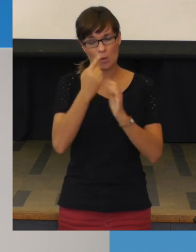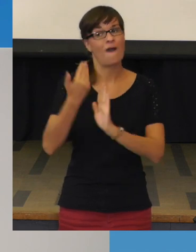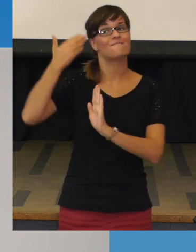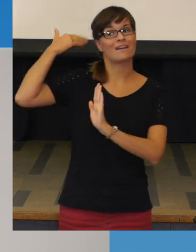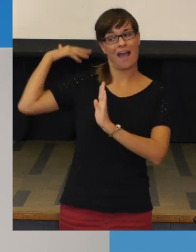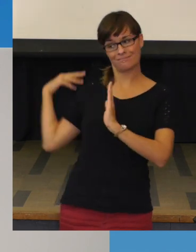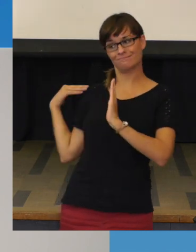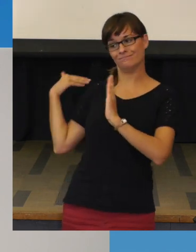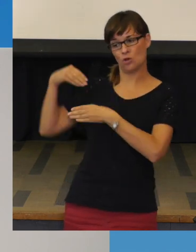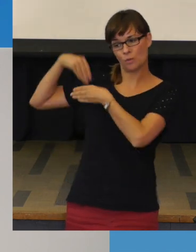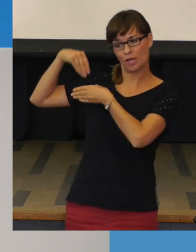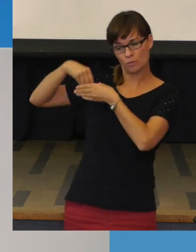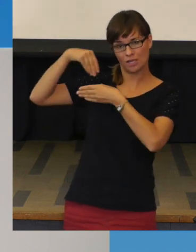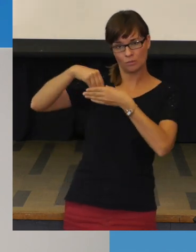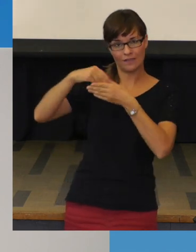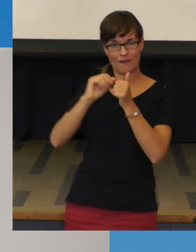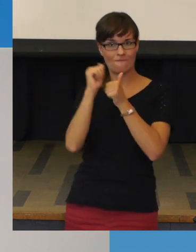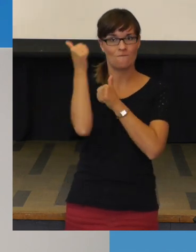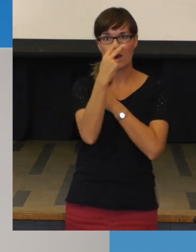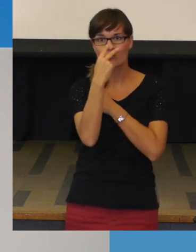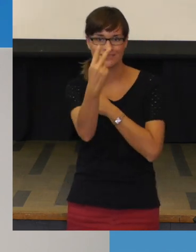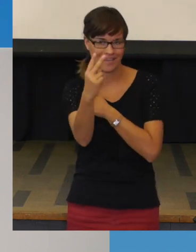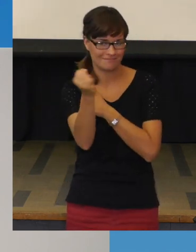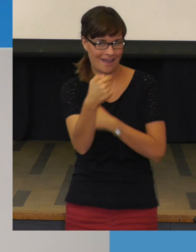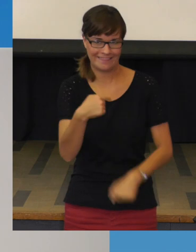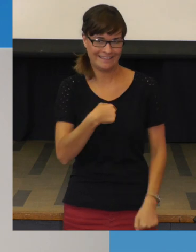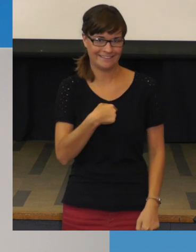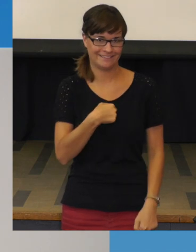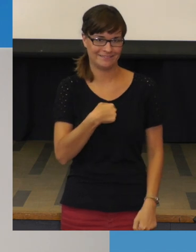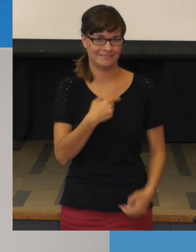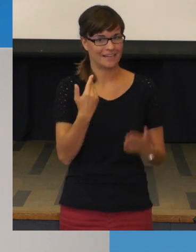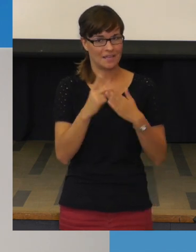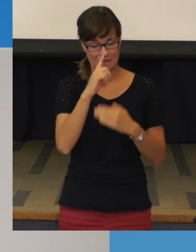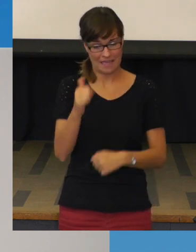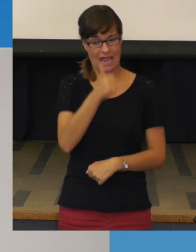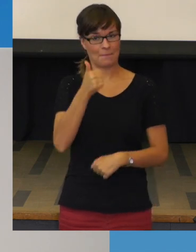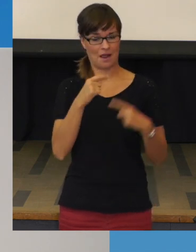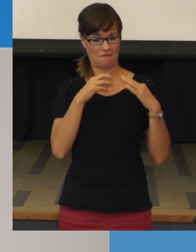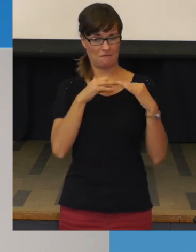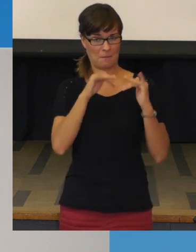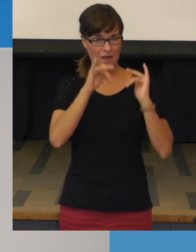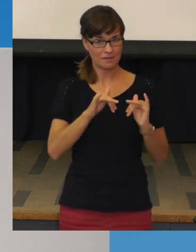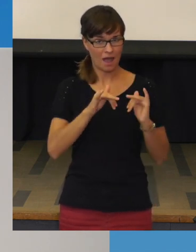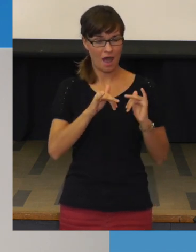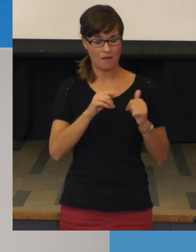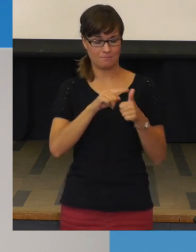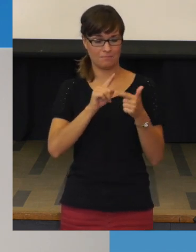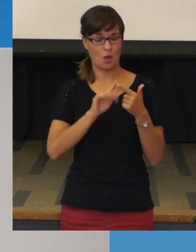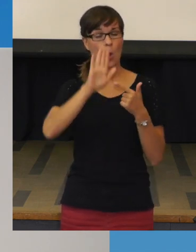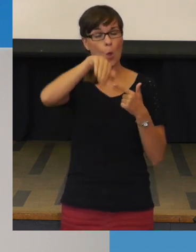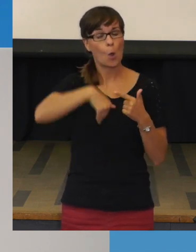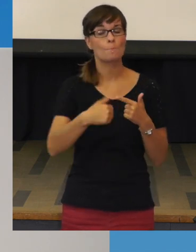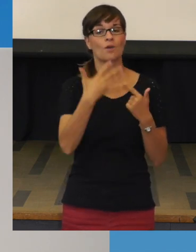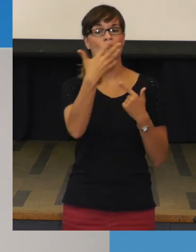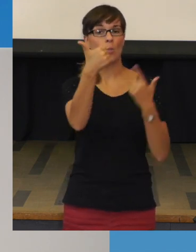ist. Das heißt, Patienten, die einmal Vorhofflimmern anhaltend gehabt haben, die über 65 sind, die vielleicht noch